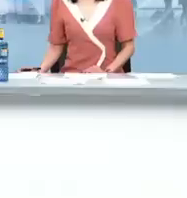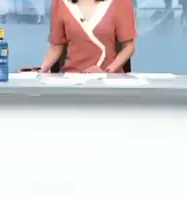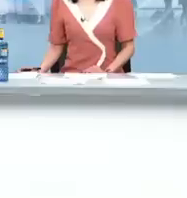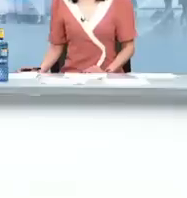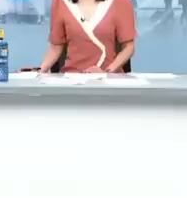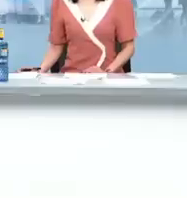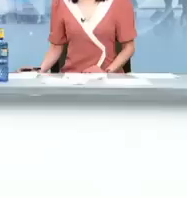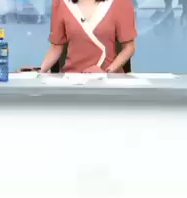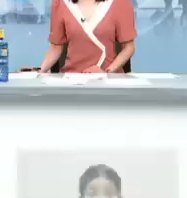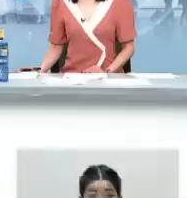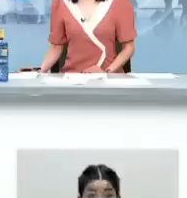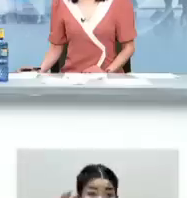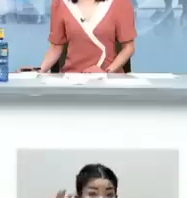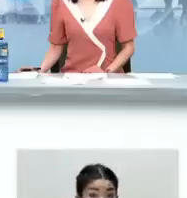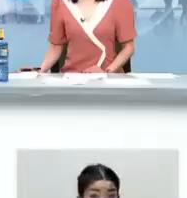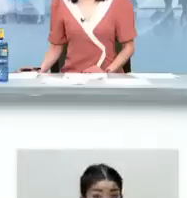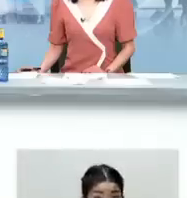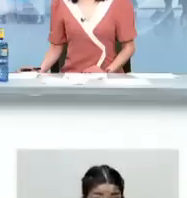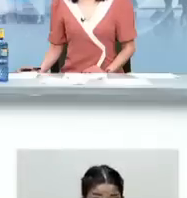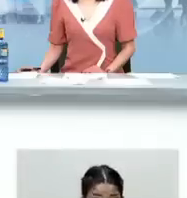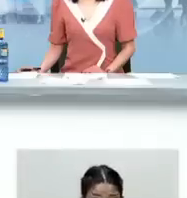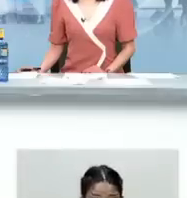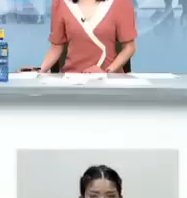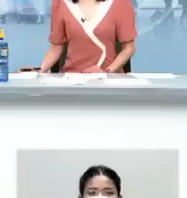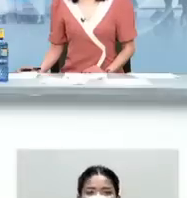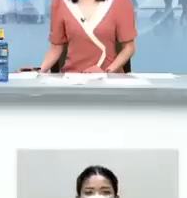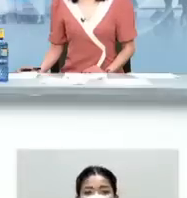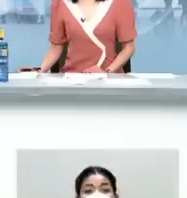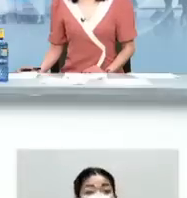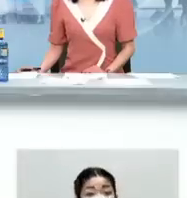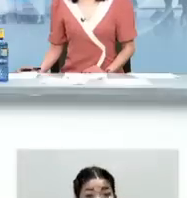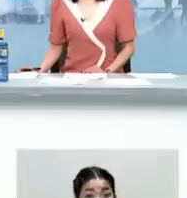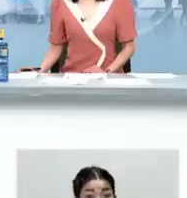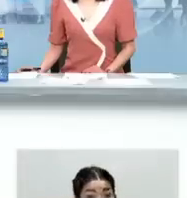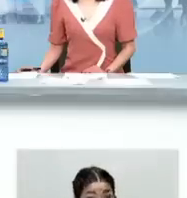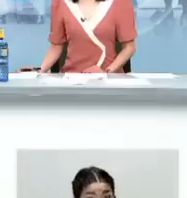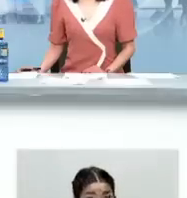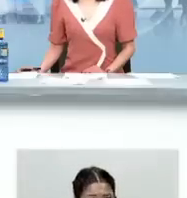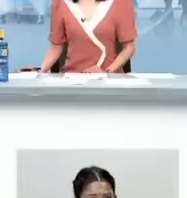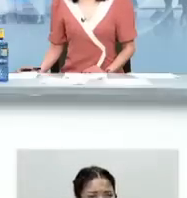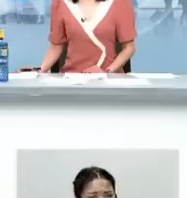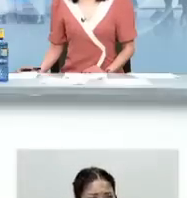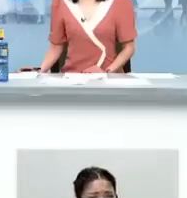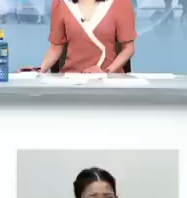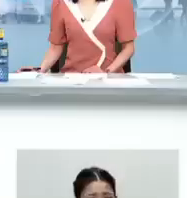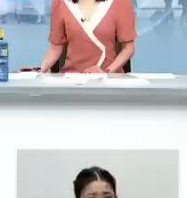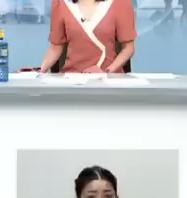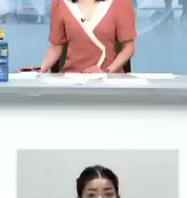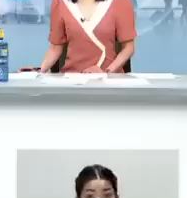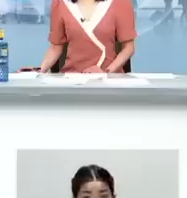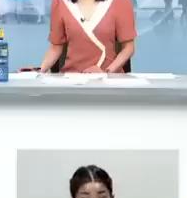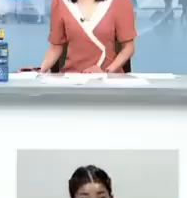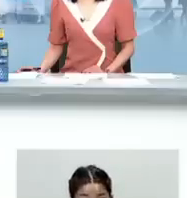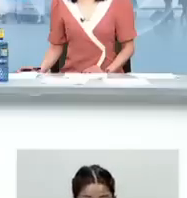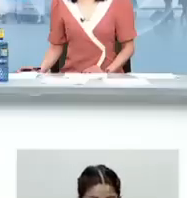ะคะสหรัฐอเมริกาออกมาข่มขู่ว่าจะระงับการเปิดใช้งานท่อส่งก๊าซ Nord Stream 2ที่ส่งก๊าซจากรัสเซียไปยังยุโร